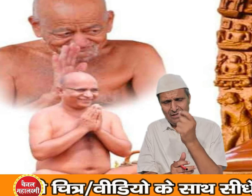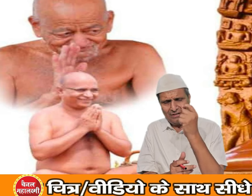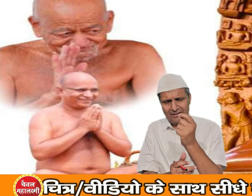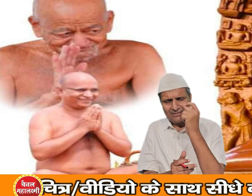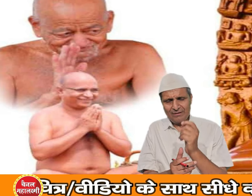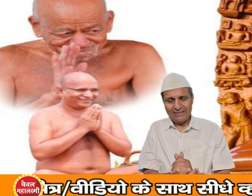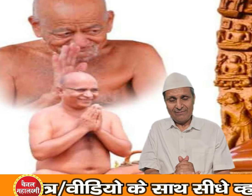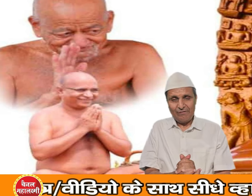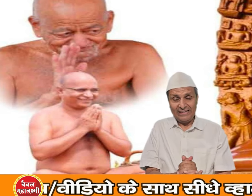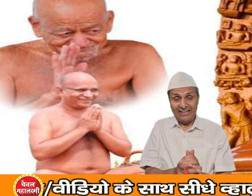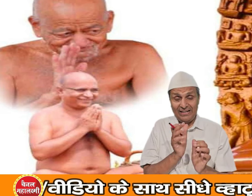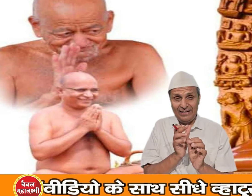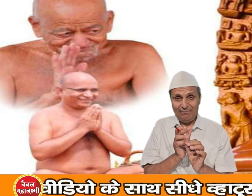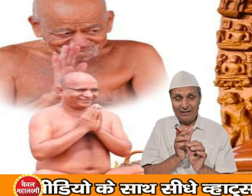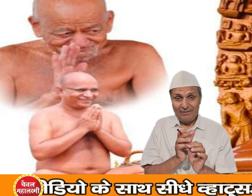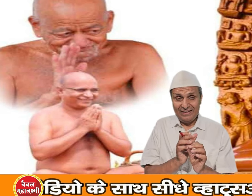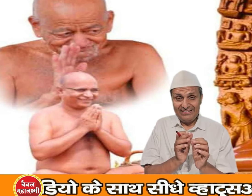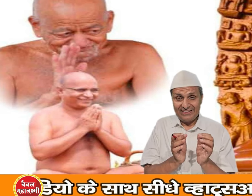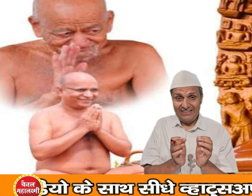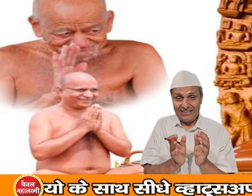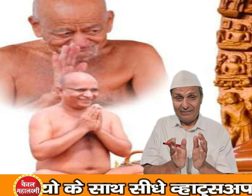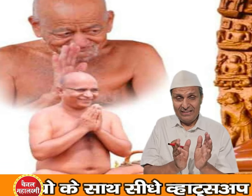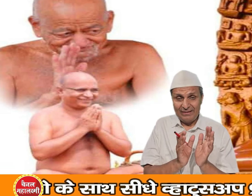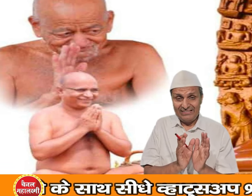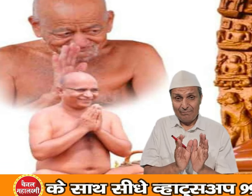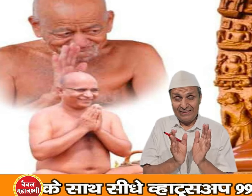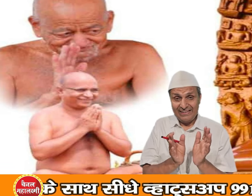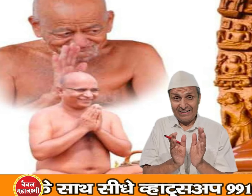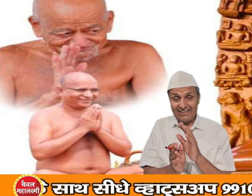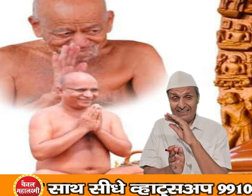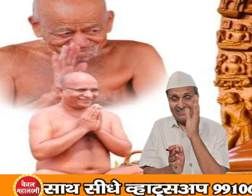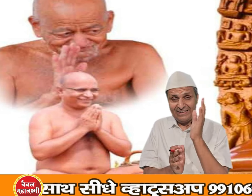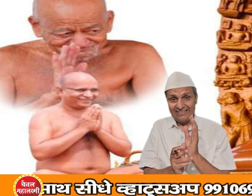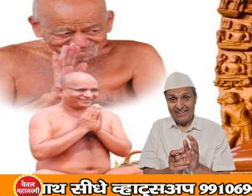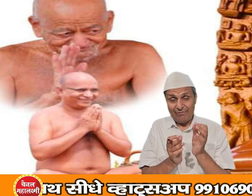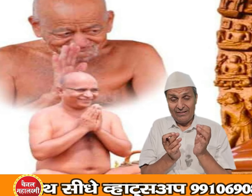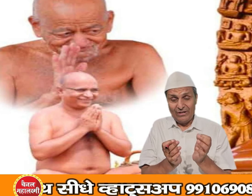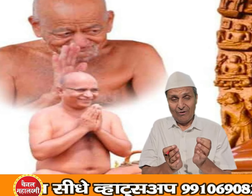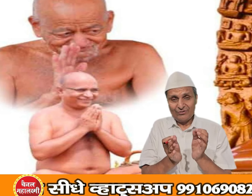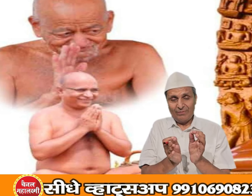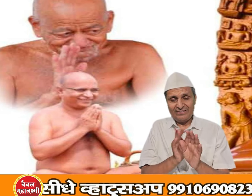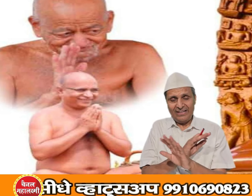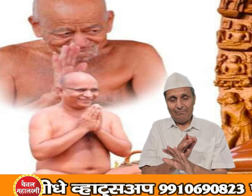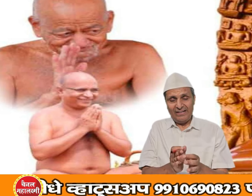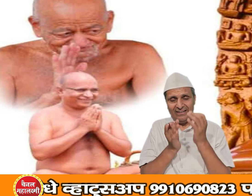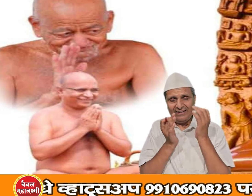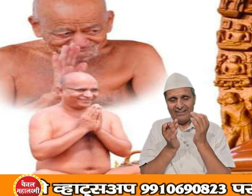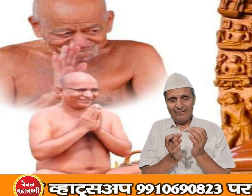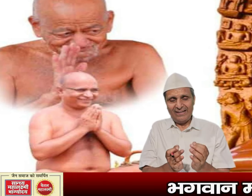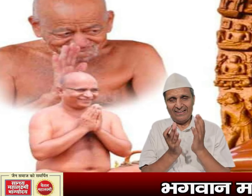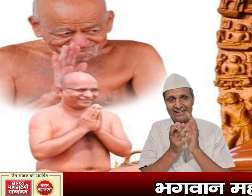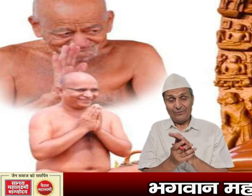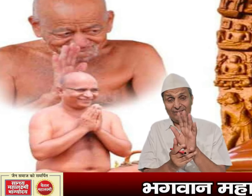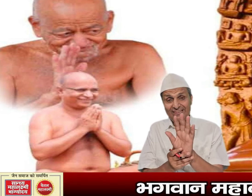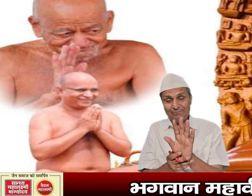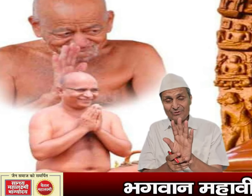पेड़ के नीचे गजब की बात है वह भी बताएंगे इमली के पेड़ के नीचे रखी है कहीं मंदिर में नहीं जहां पर ही क्या कर टीन शट लगा दिया गया फिर और इसको बस यहीं पर ही